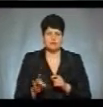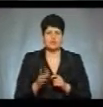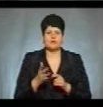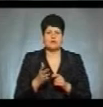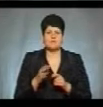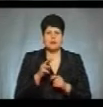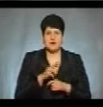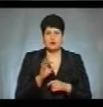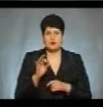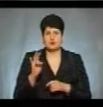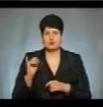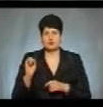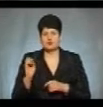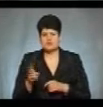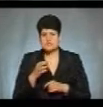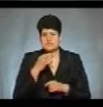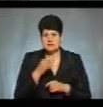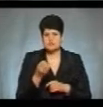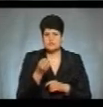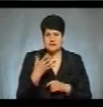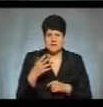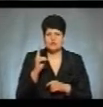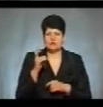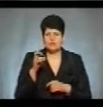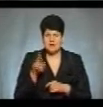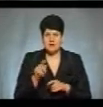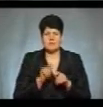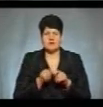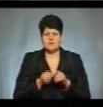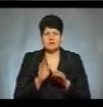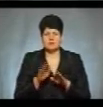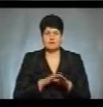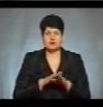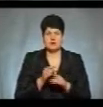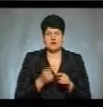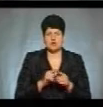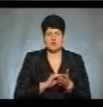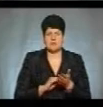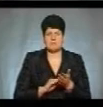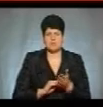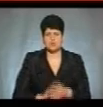середовища Михайло Онищук повідомив, що 15 квітня перевірятимуть виконання припису.